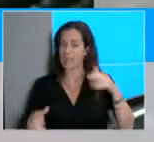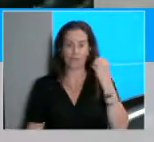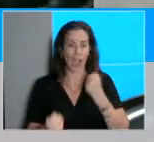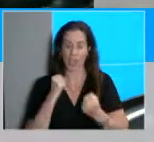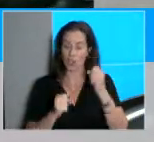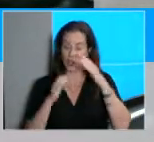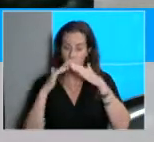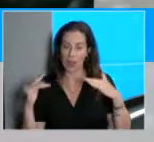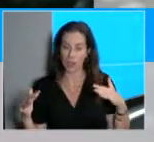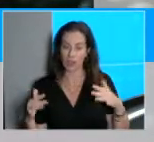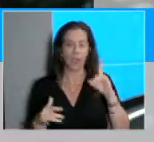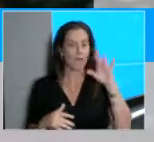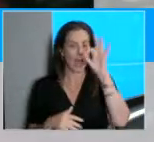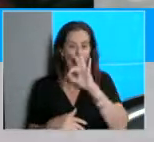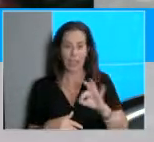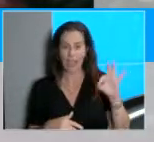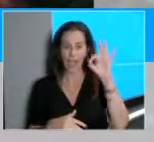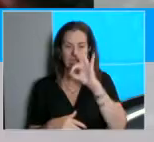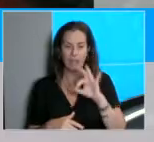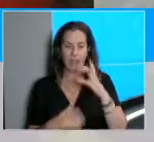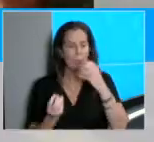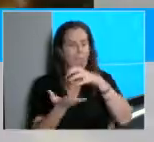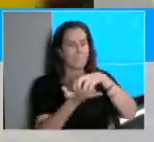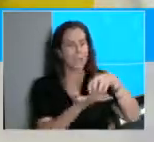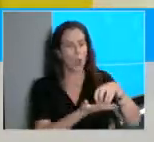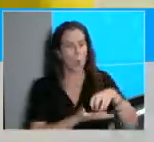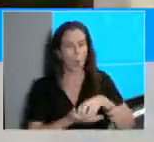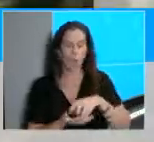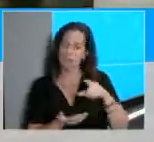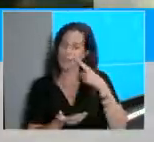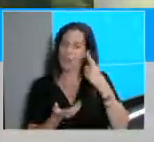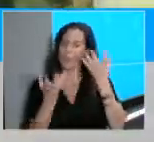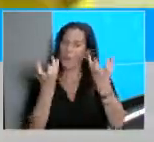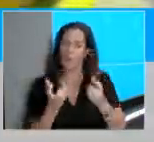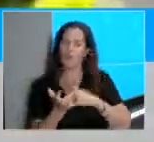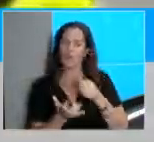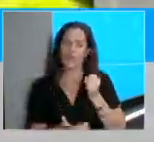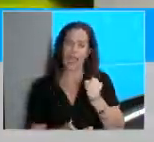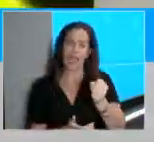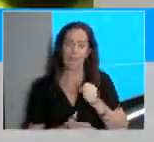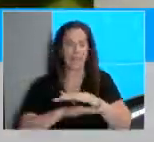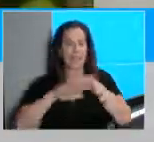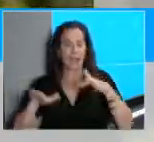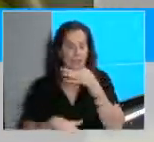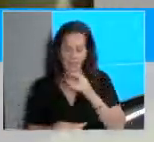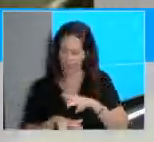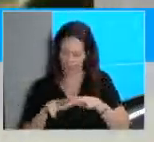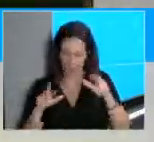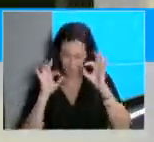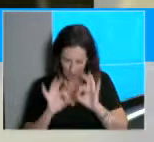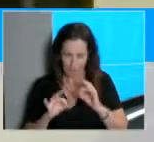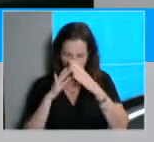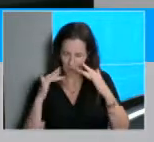הכלכלית הלא פשוטה, אבל עדיין, אתרים רבים יכולים לשווק אותה כפנינה של חופים יפים, אבל המציאות